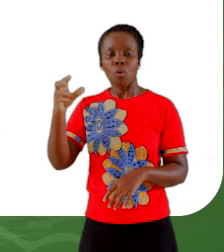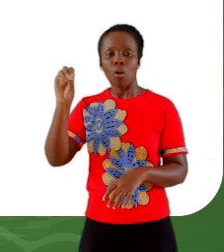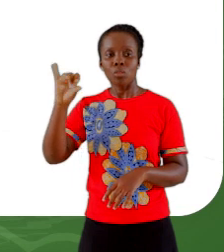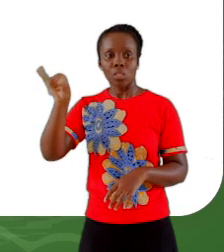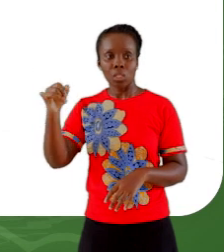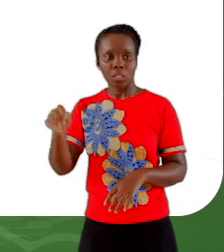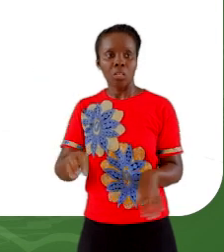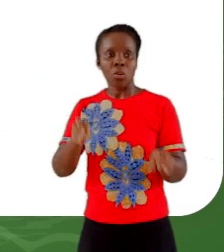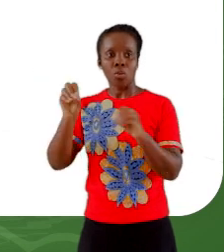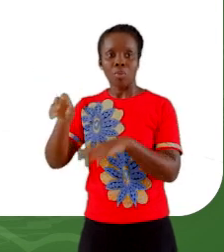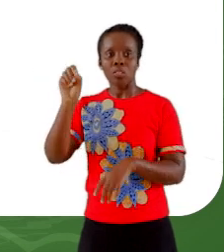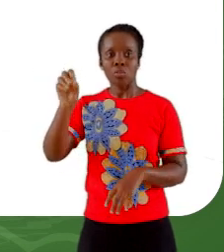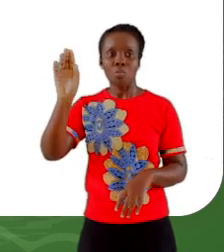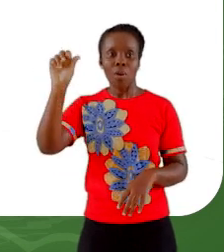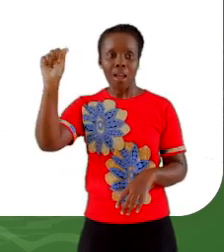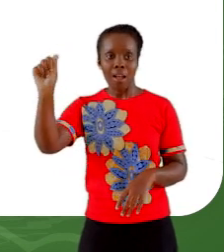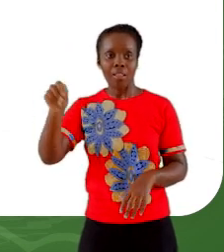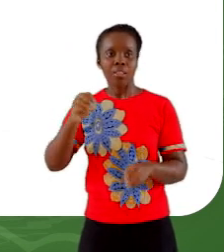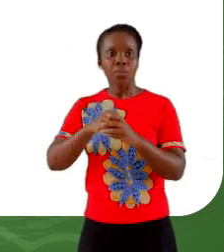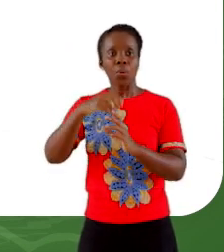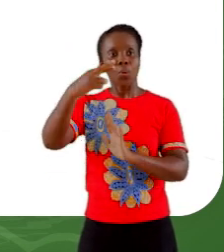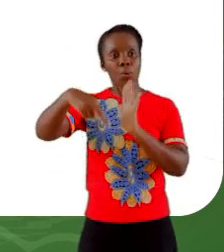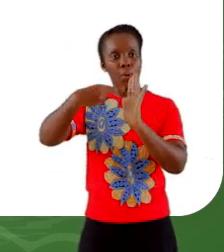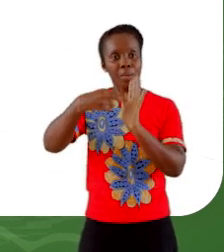On place le point A dans le repère.